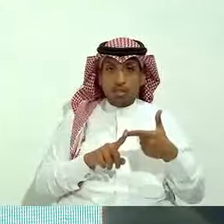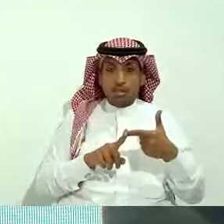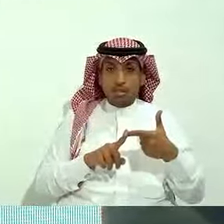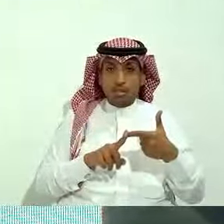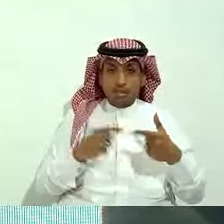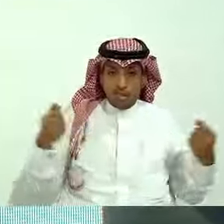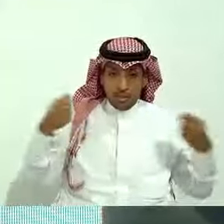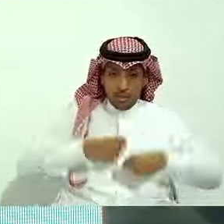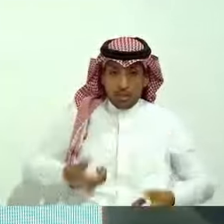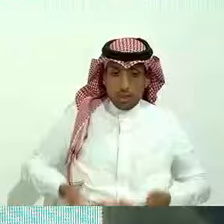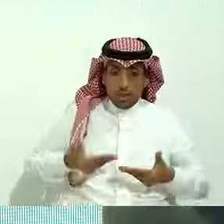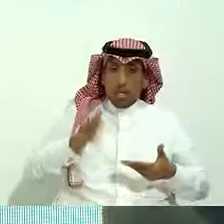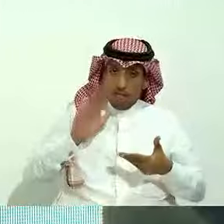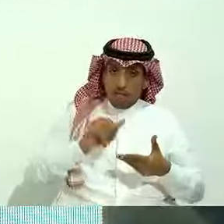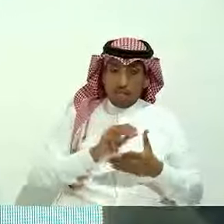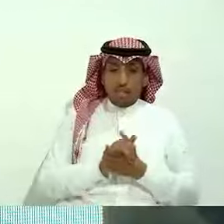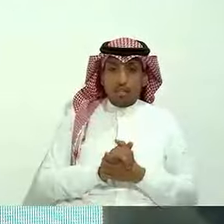صديري.